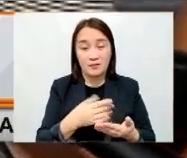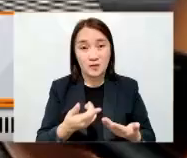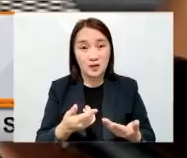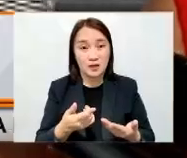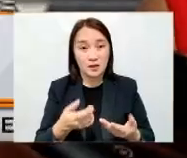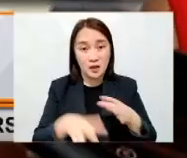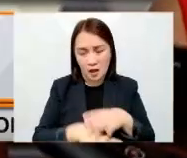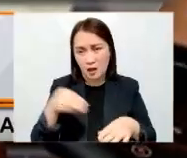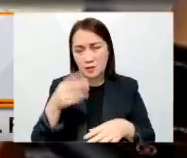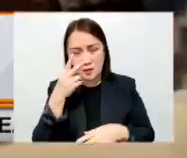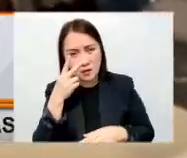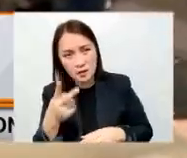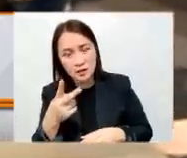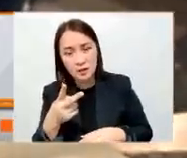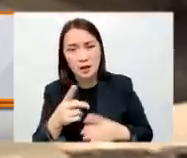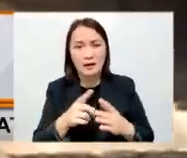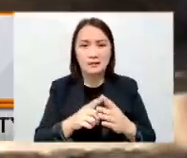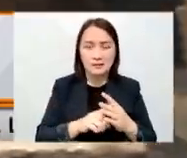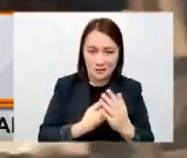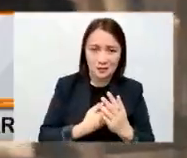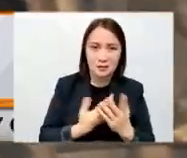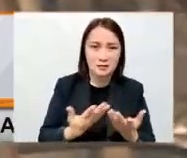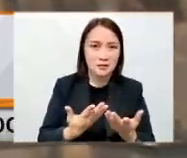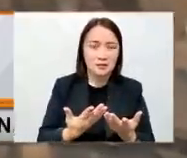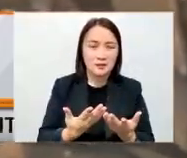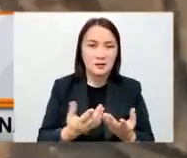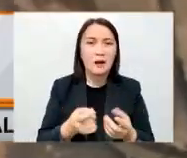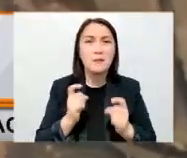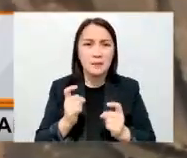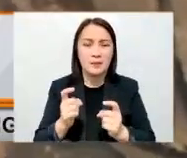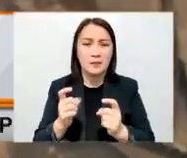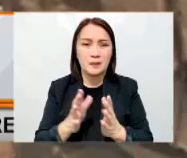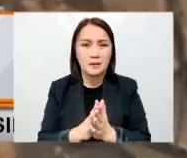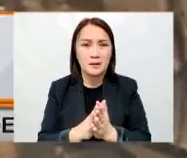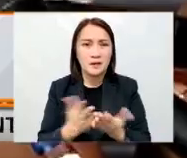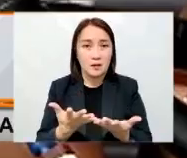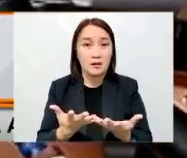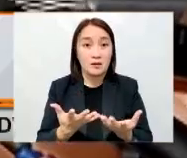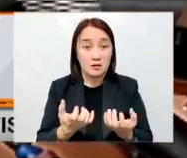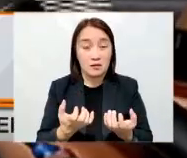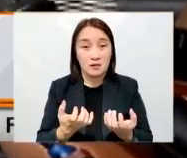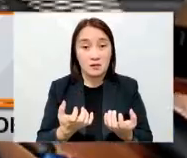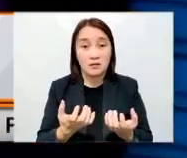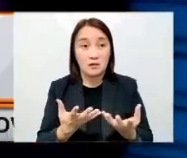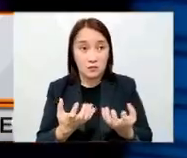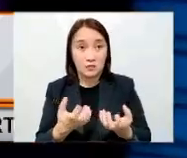dyan nag-umpisa. Malakas na. Kaya hindi na naagapan. Maraming sinubukan gustong papulain. Kaso lumalaban na yung